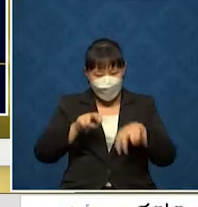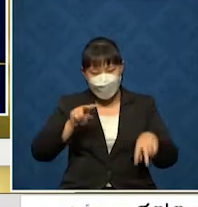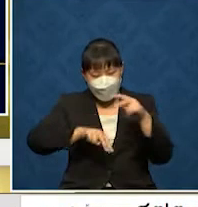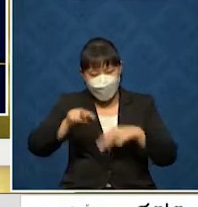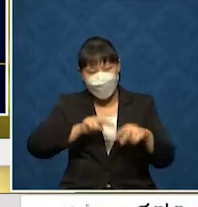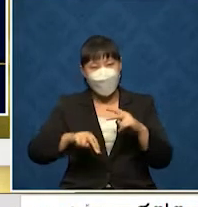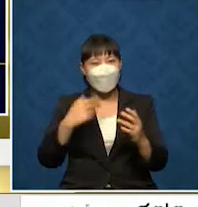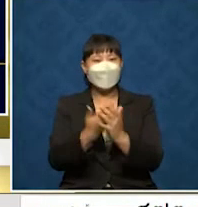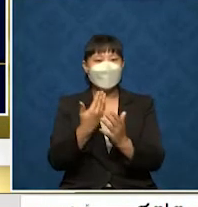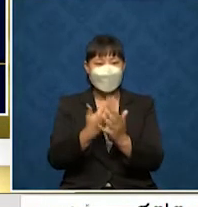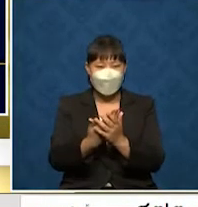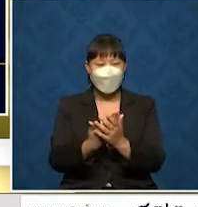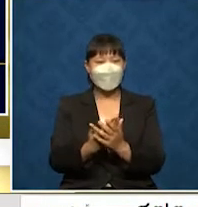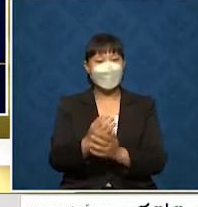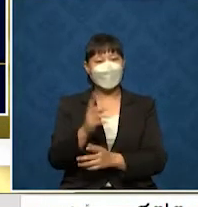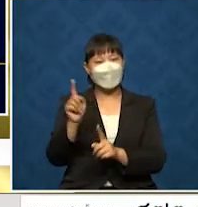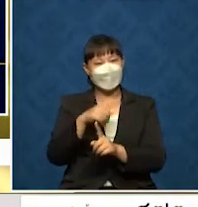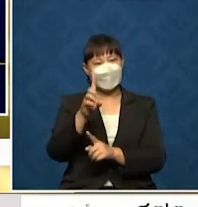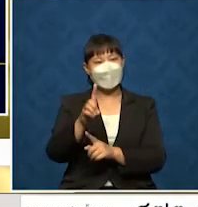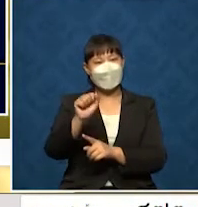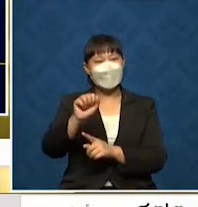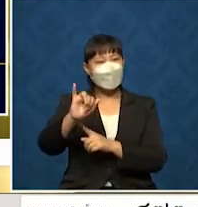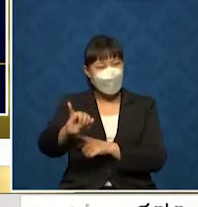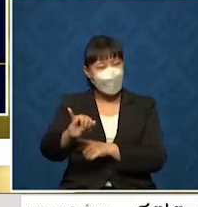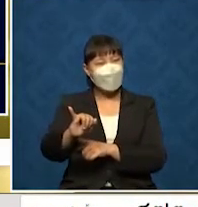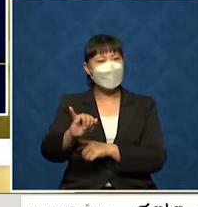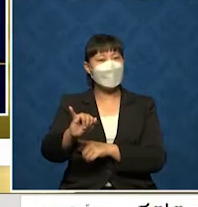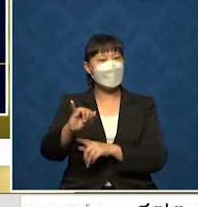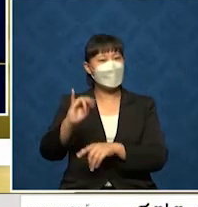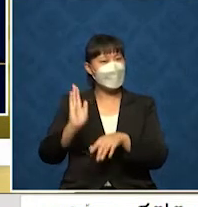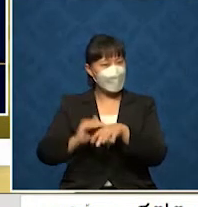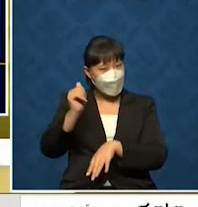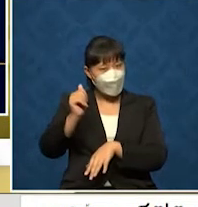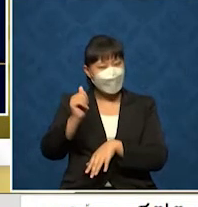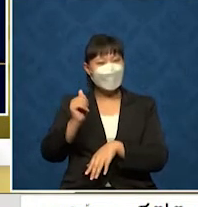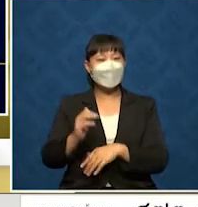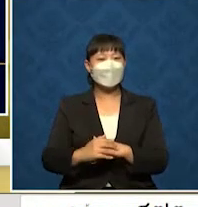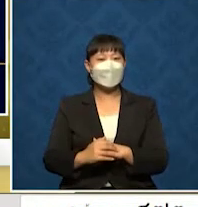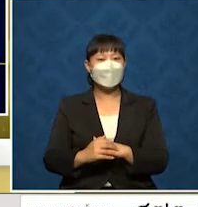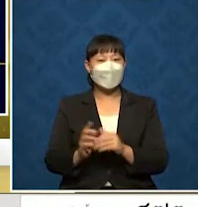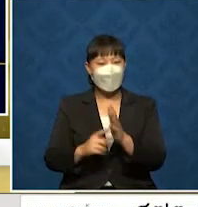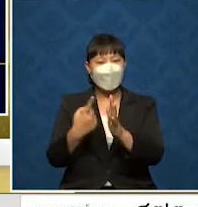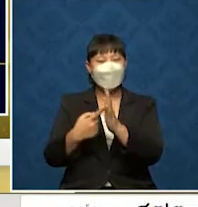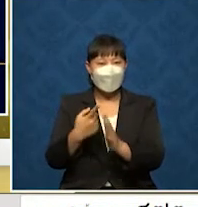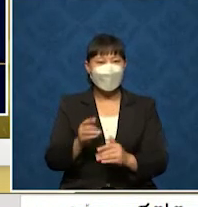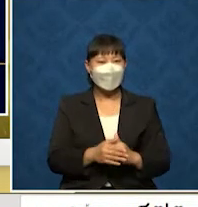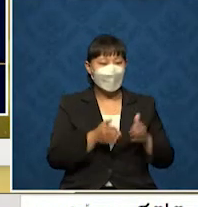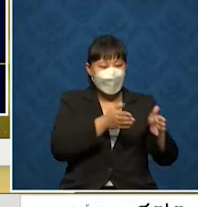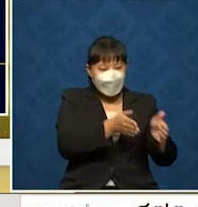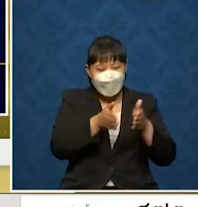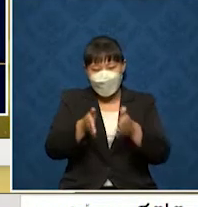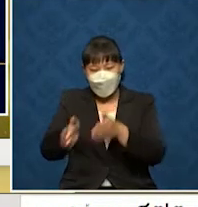การเงินต้องใช้ DSI DSI ก็นำร่องในสิ่งต่างๆเหล่านี้ได้ดีม